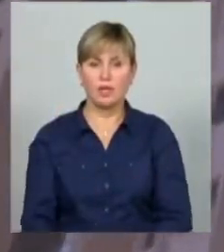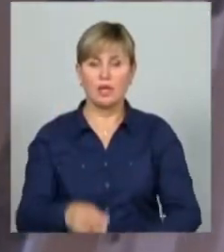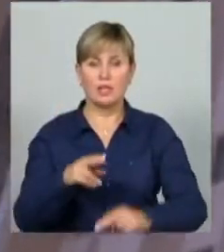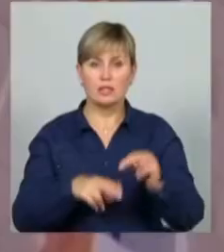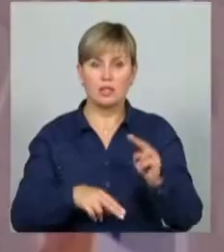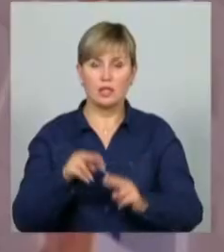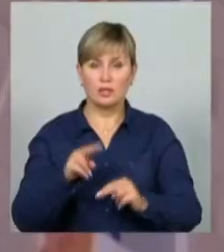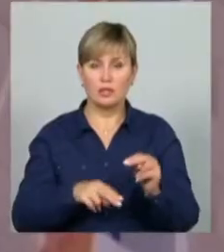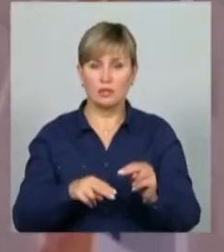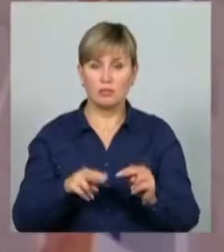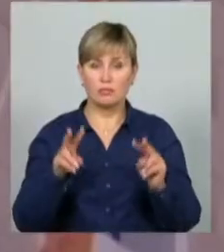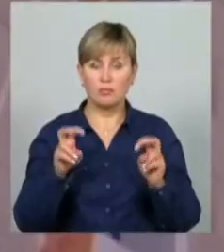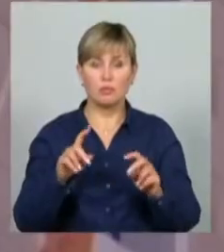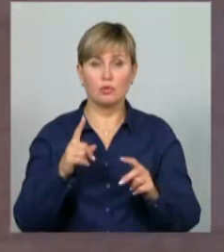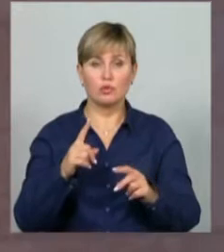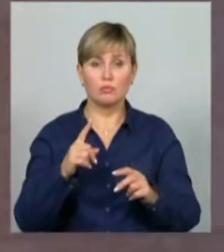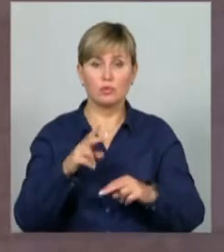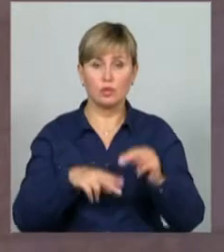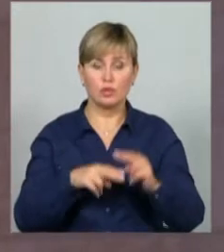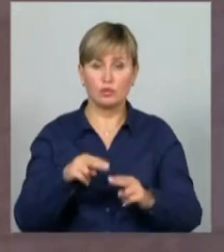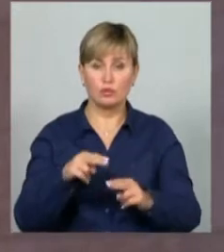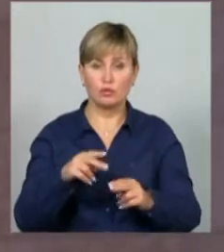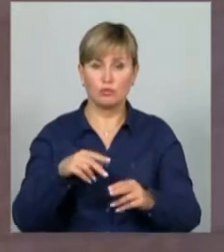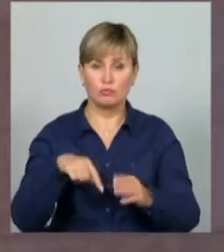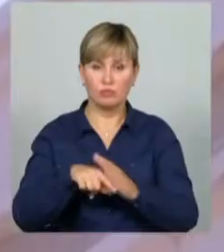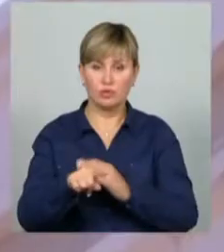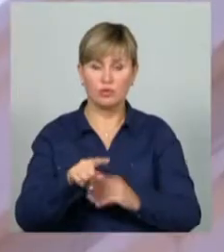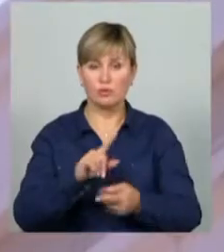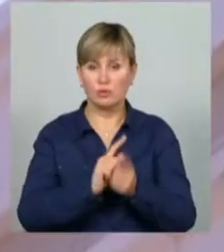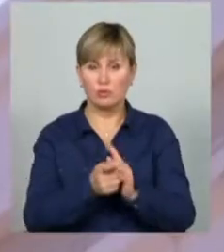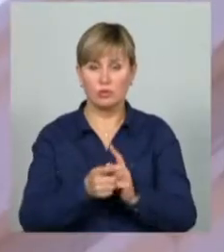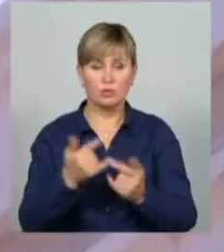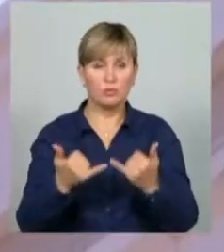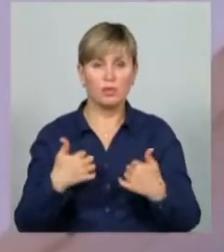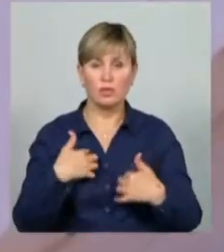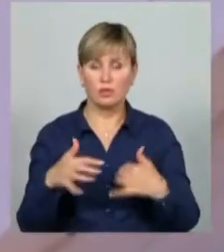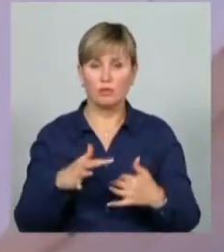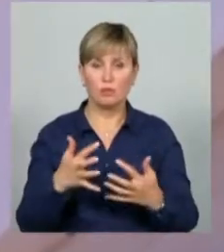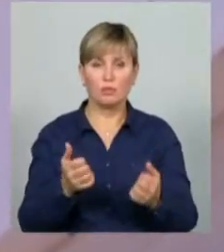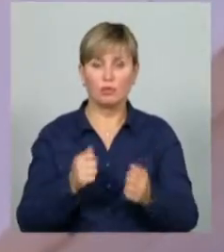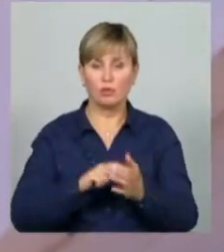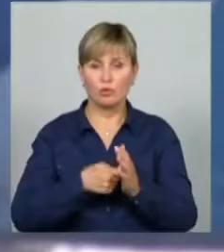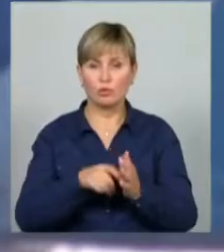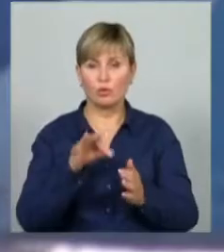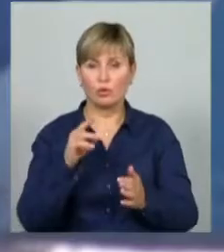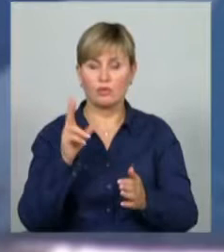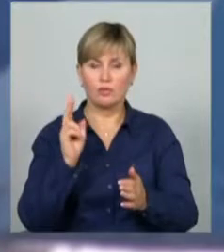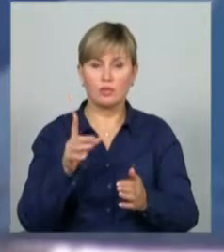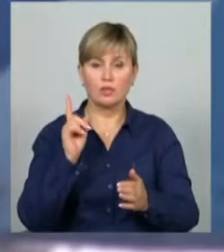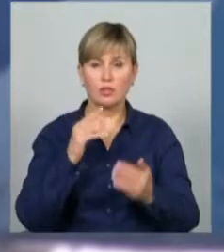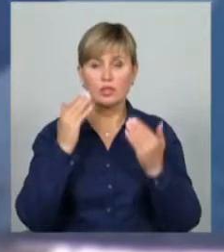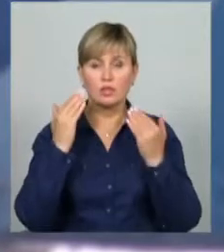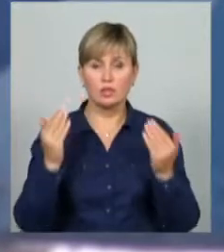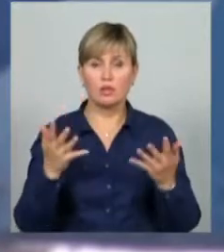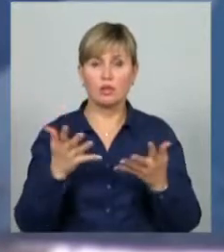Строительный парадокс. Почему столичные дольщики, ждавшие годами, теперь не торопятся получать ключи от квартир? Даже не знаю,